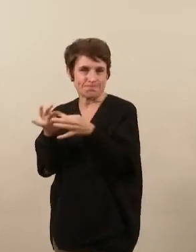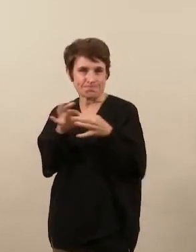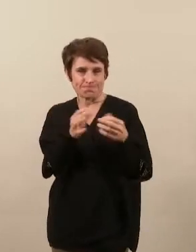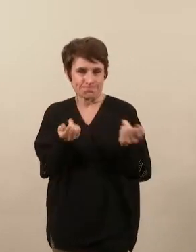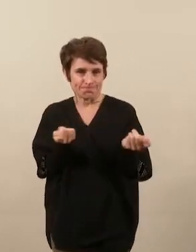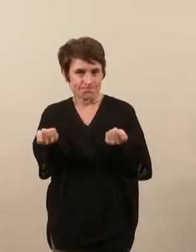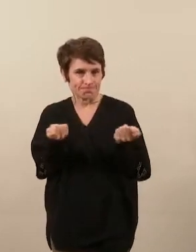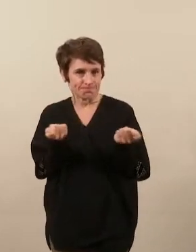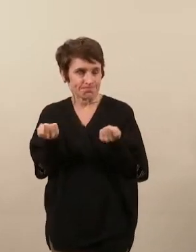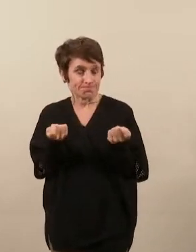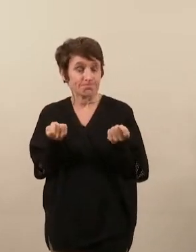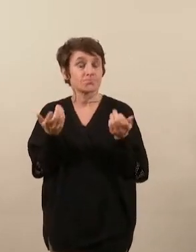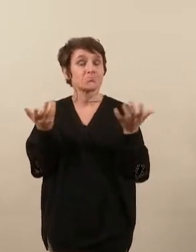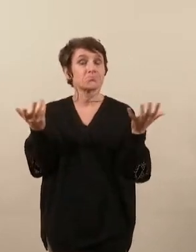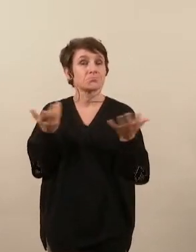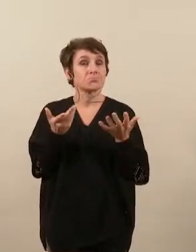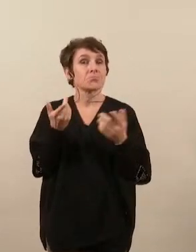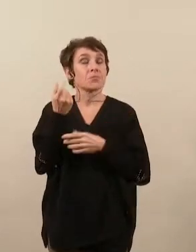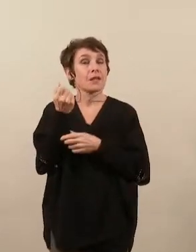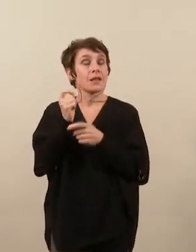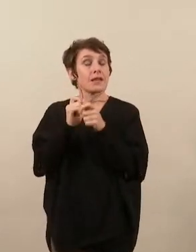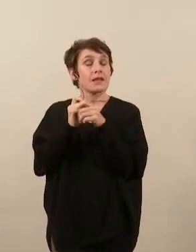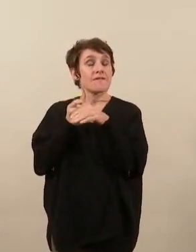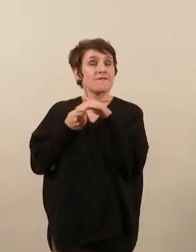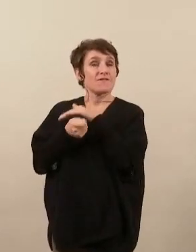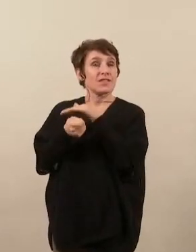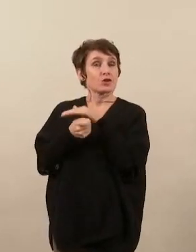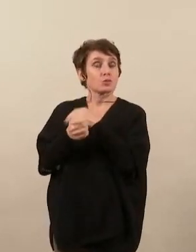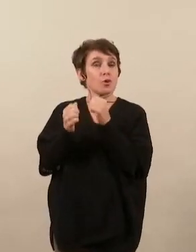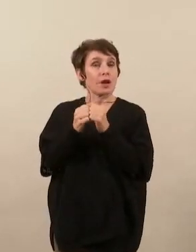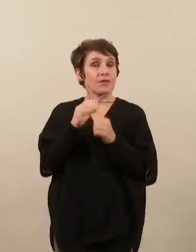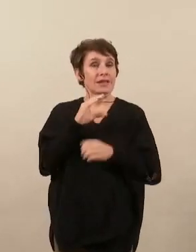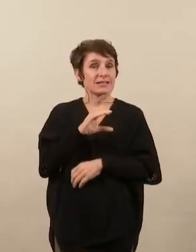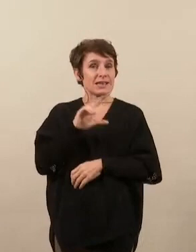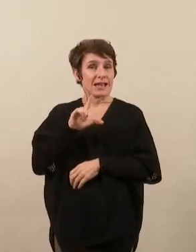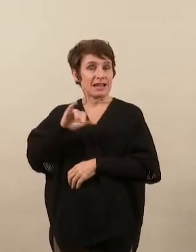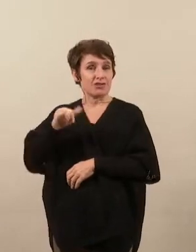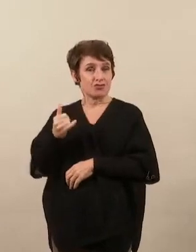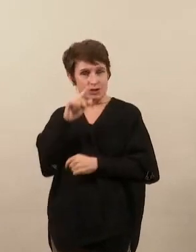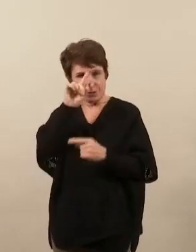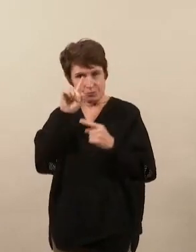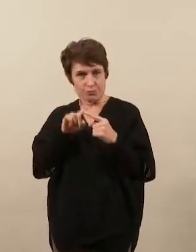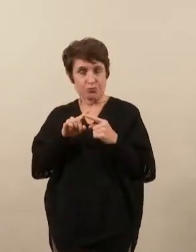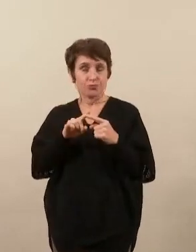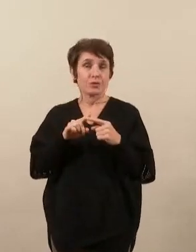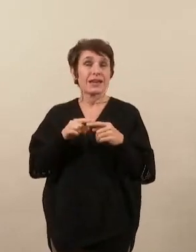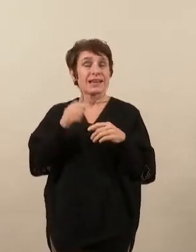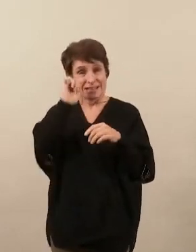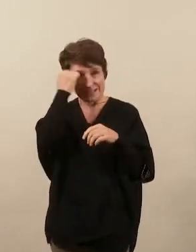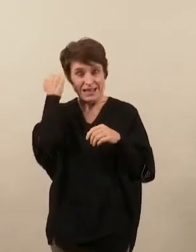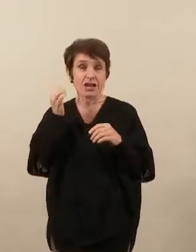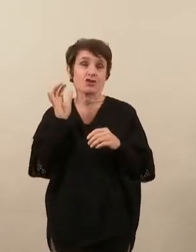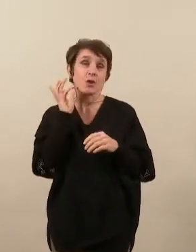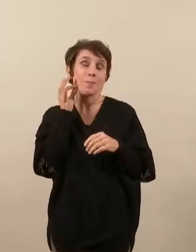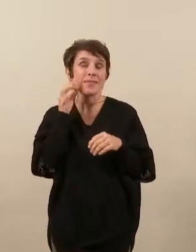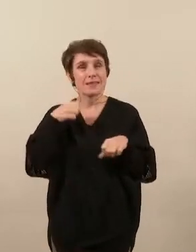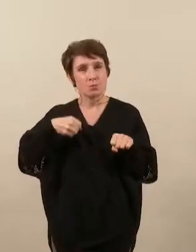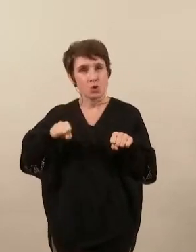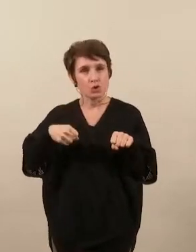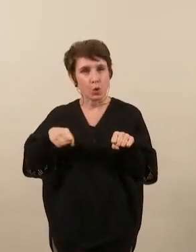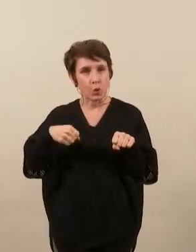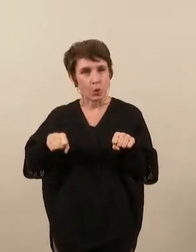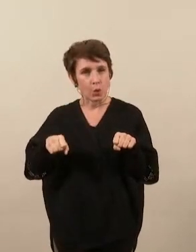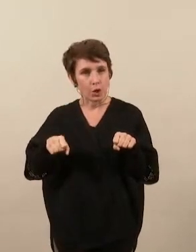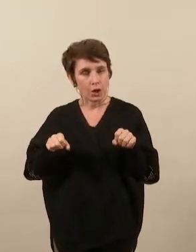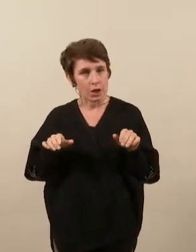de financement avec le CLJ, j'imagine, de stages de mini-moto. Alors, il faut juste